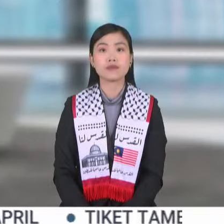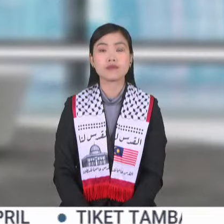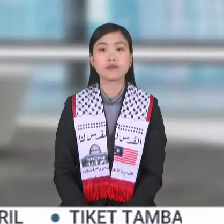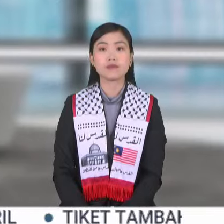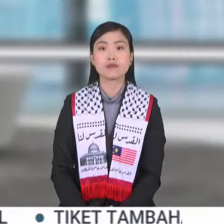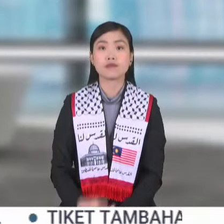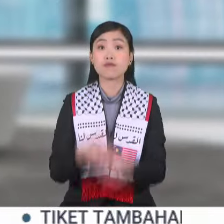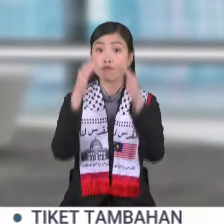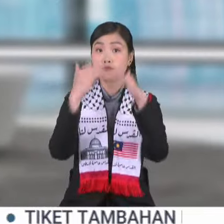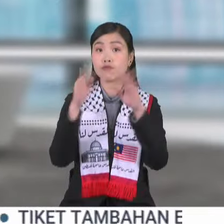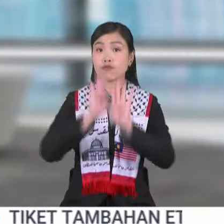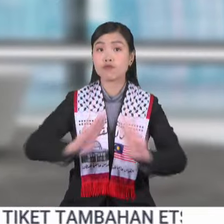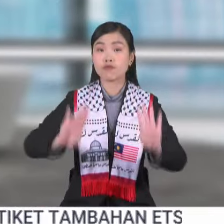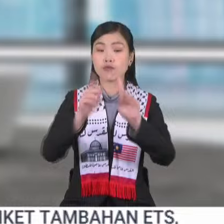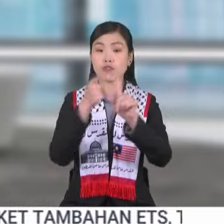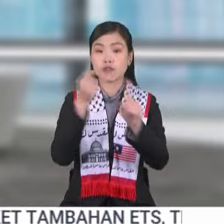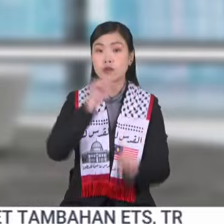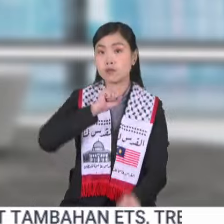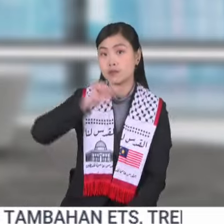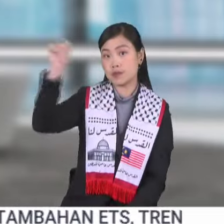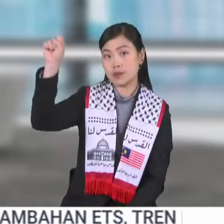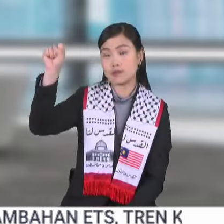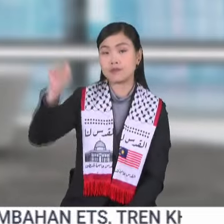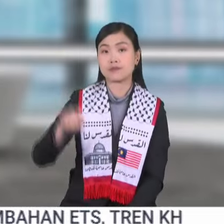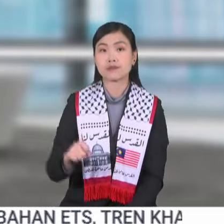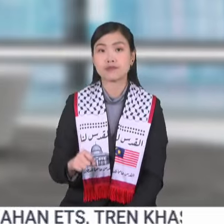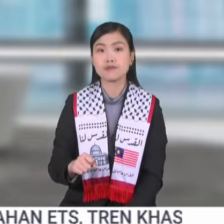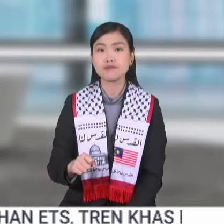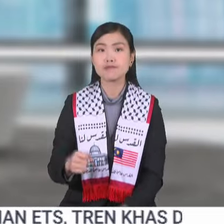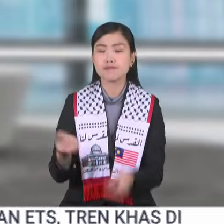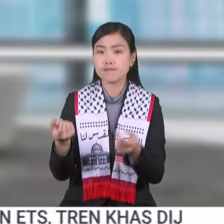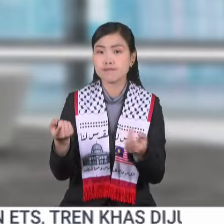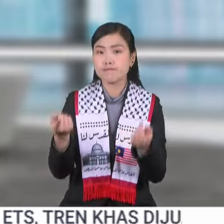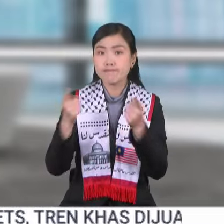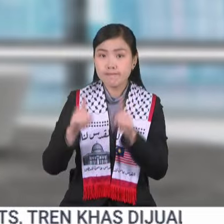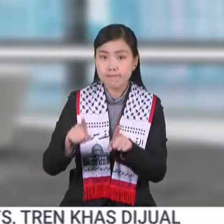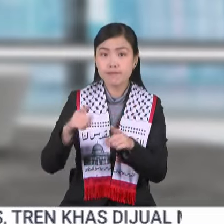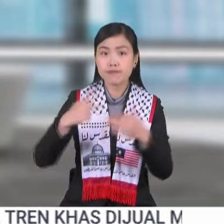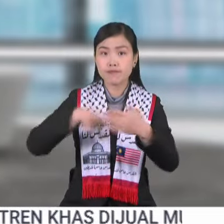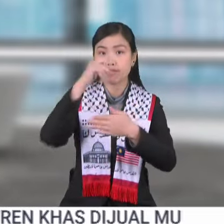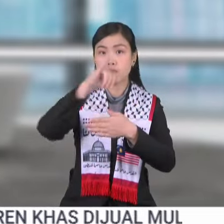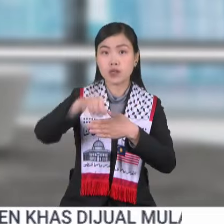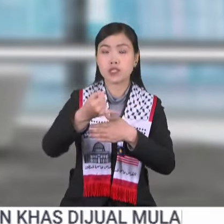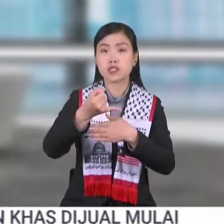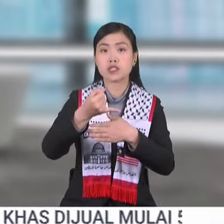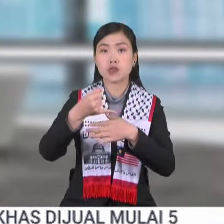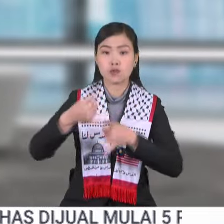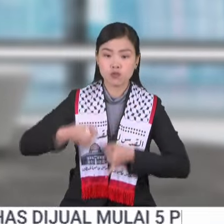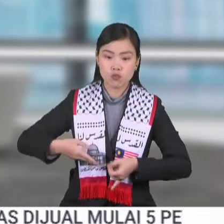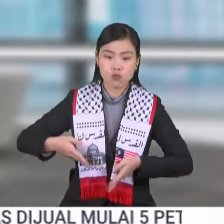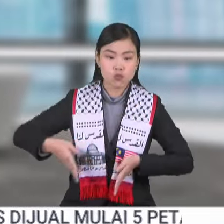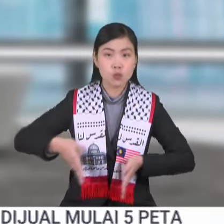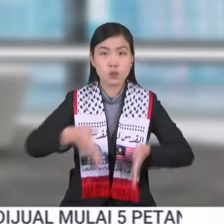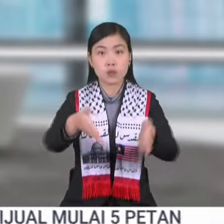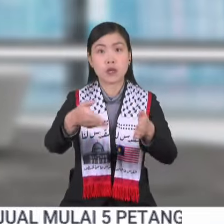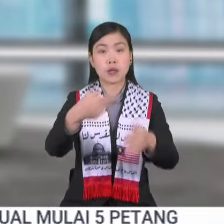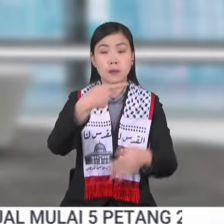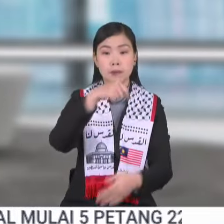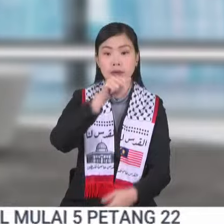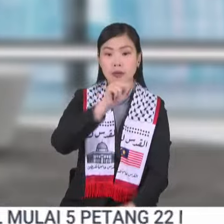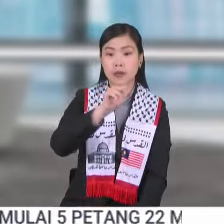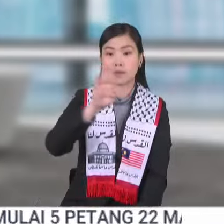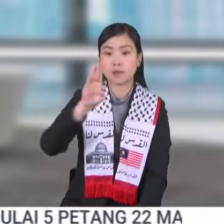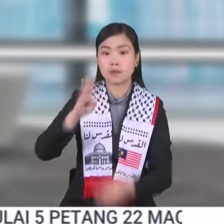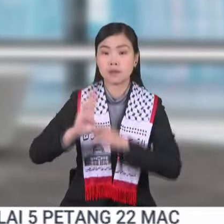ba saudara seterusnya berita dari negeri di bawah Bayu pelaksanaan projek lebuh Raya pen bo Sabah antara paparannya